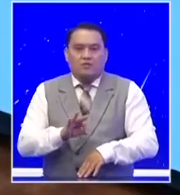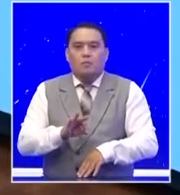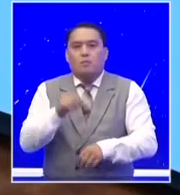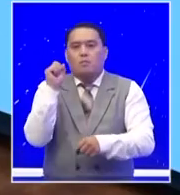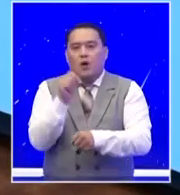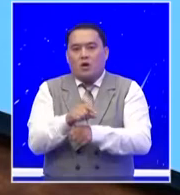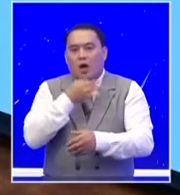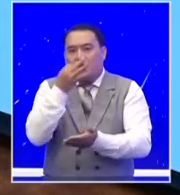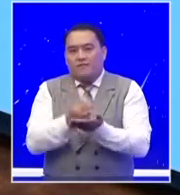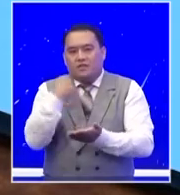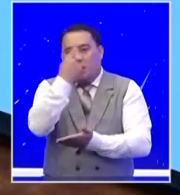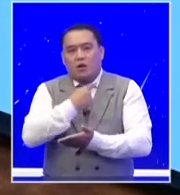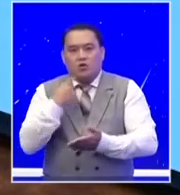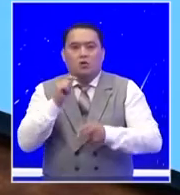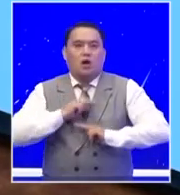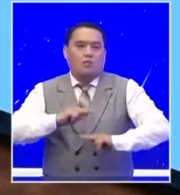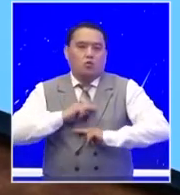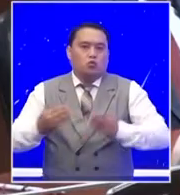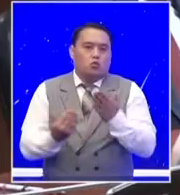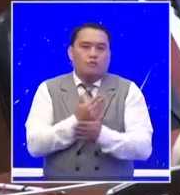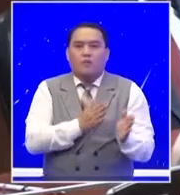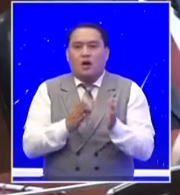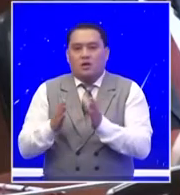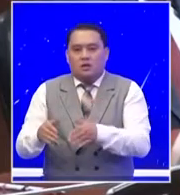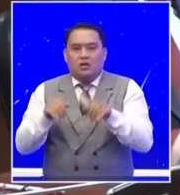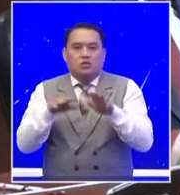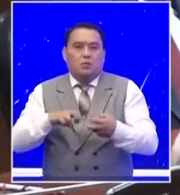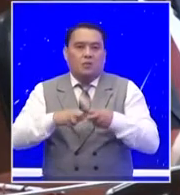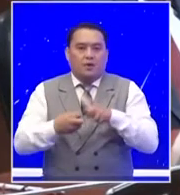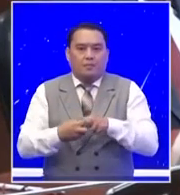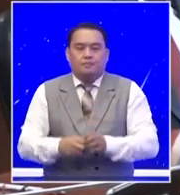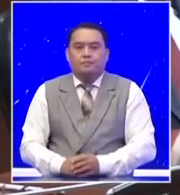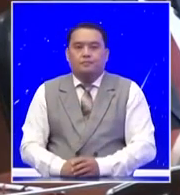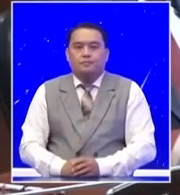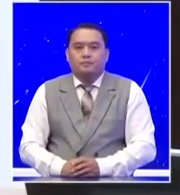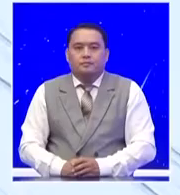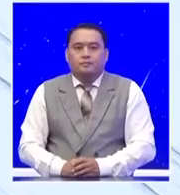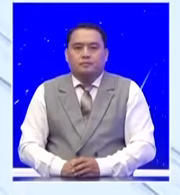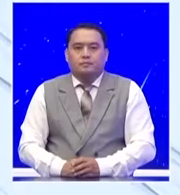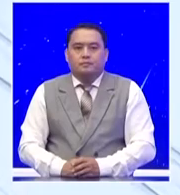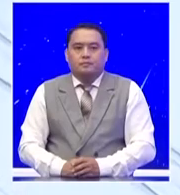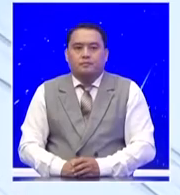Турлашев поручил ответственным органам разработать новые механизмы для решения проблемы.